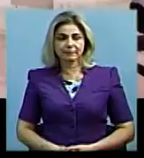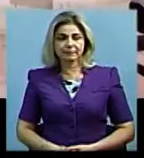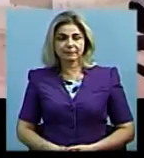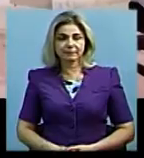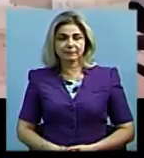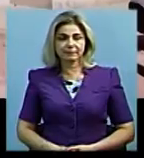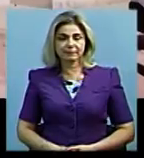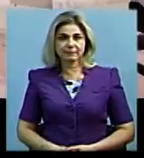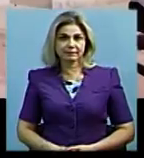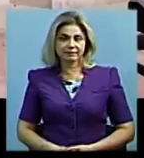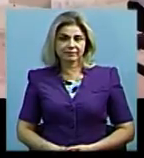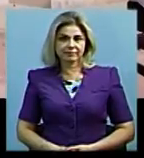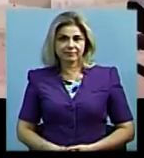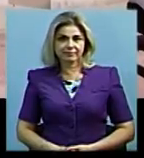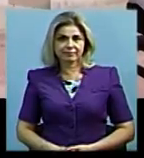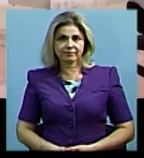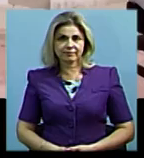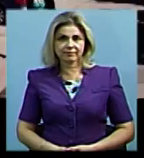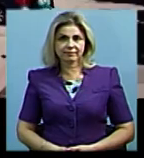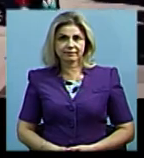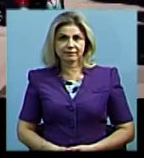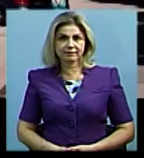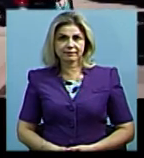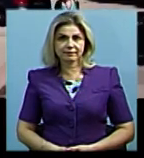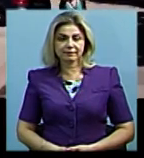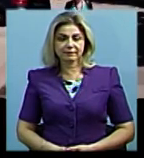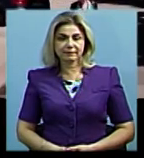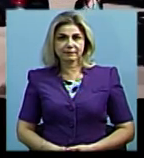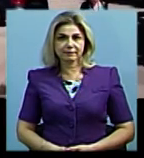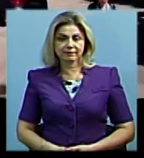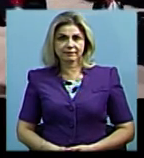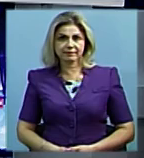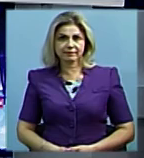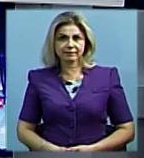Тетяна Бакоцька, Костянтин Ликов, Назар Мідріган. Телевізійні новини Миколаївщини.